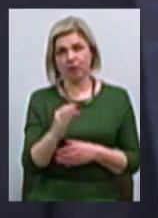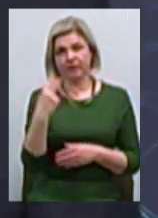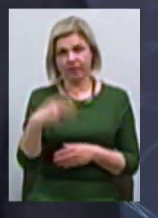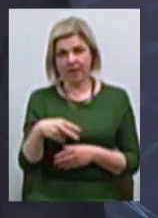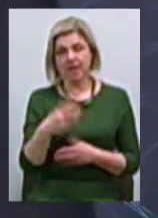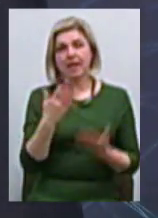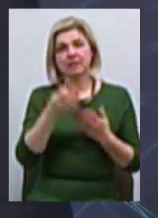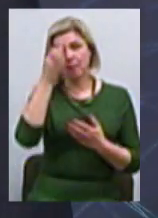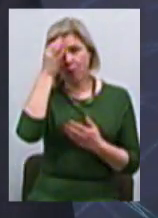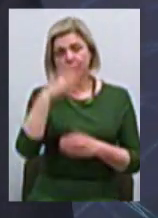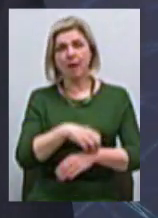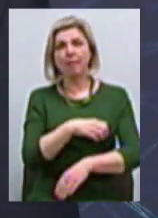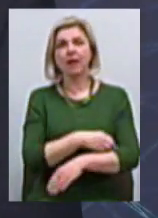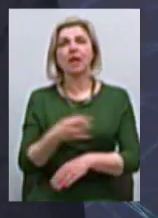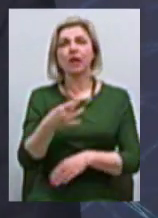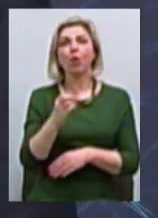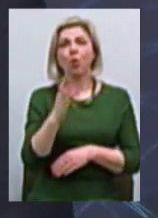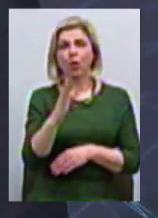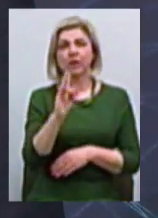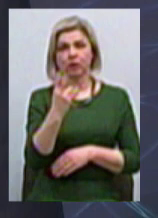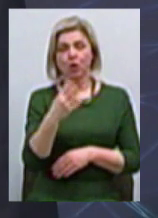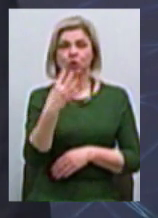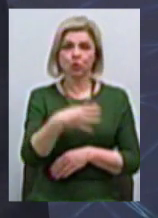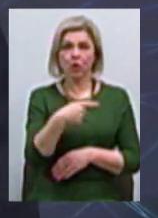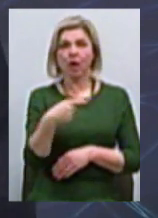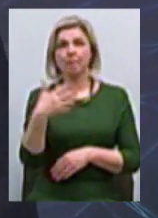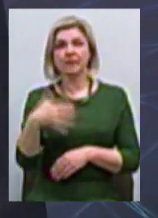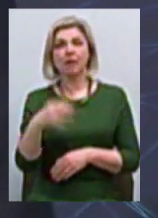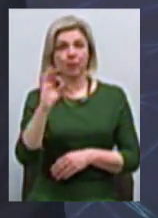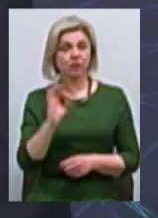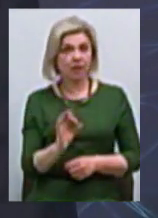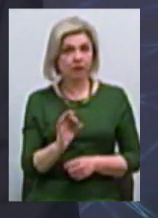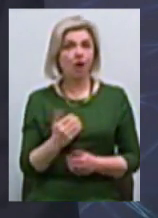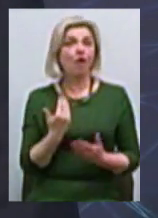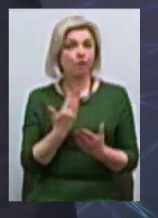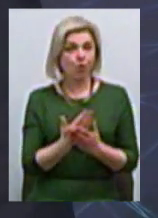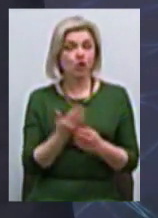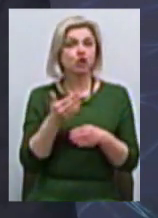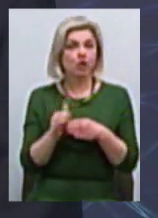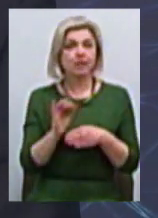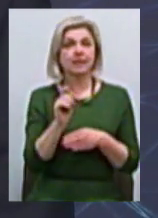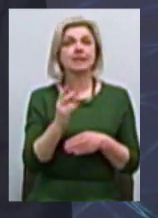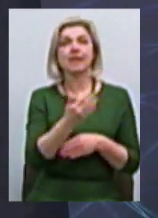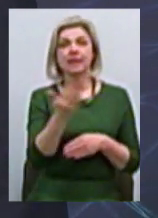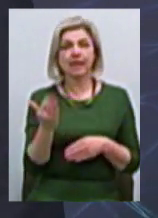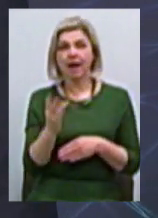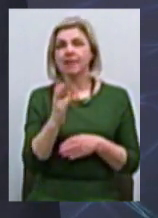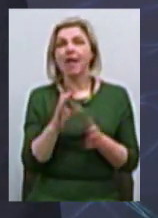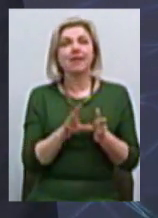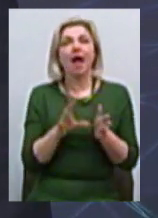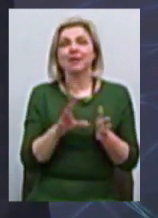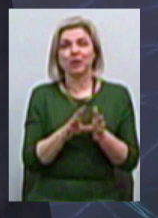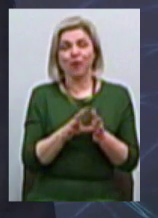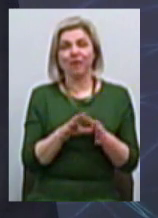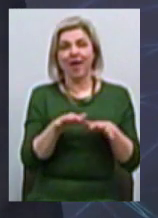помним, партия регионов собирает, да, в том же Николаеве 40-50% всегда. Вот часть из них, не ядерного электората, она